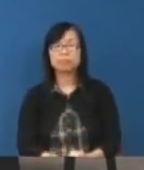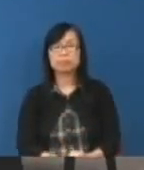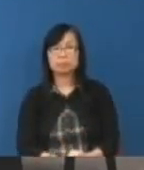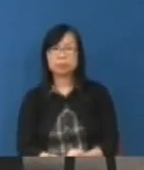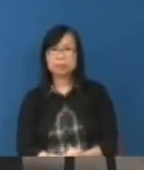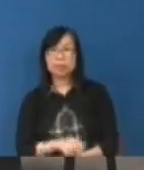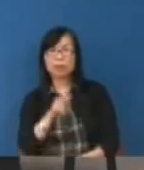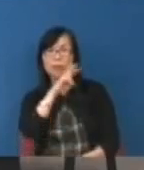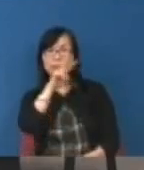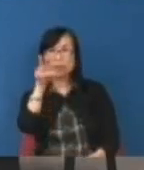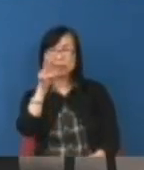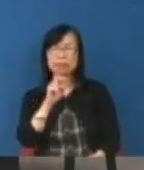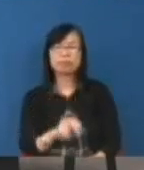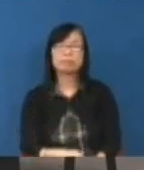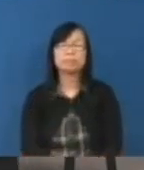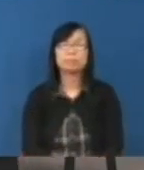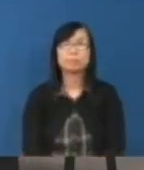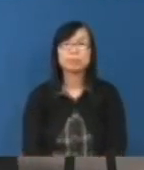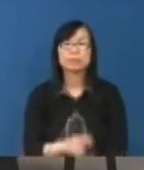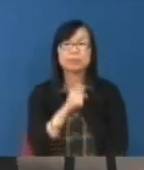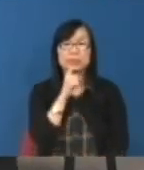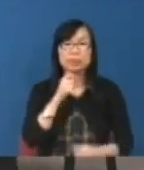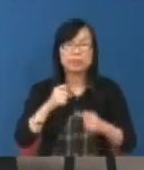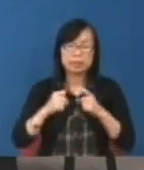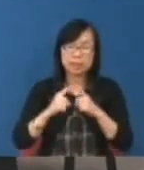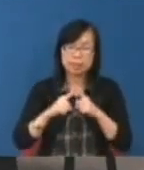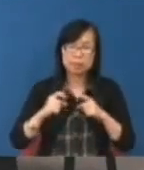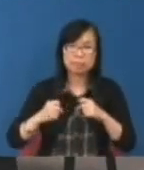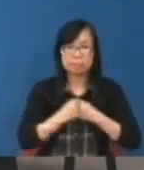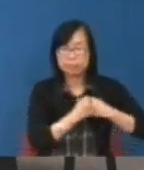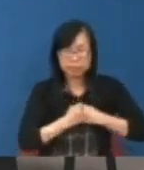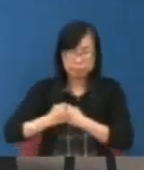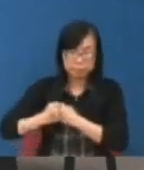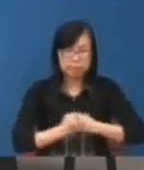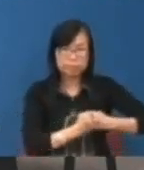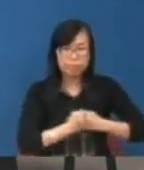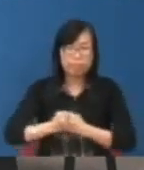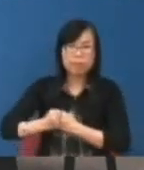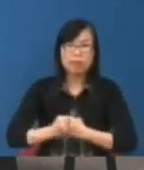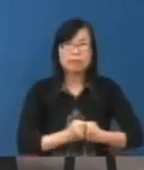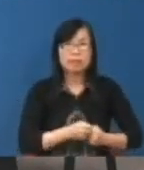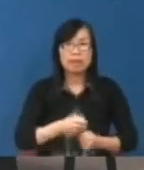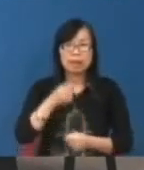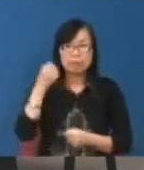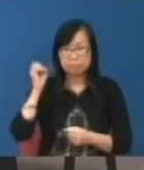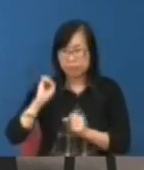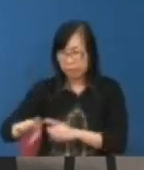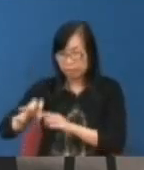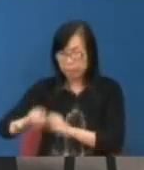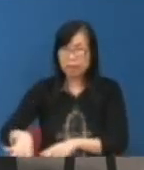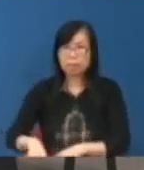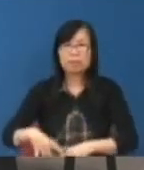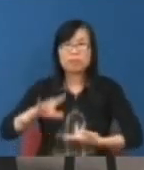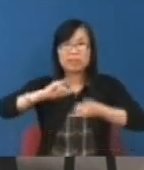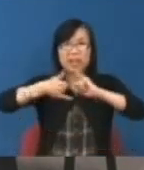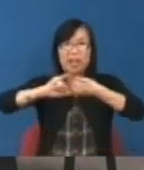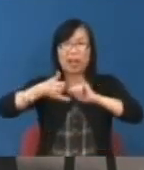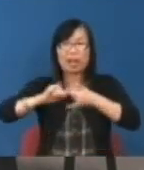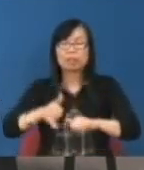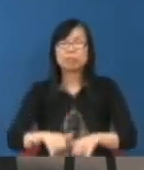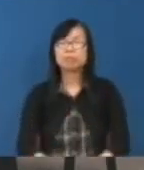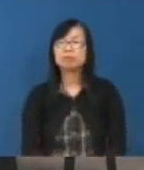我睇到有時見到啲人為咗爭呢一個一沓廢紙度打交一樣噶嘛，有啲清工人